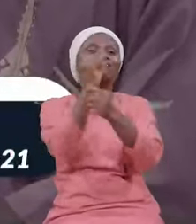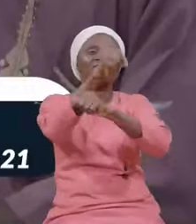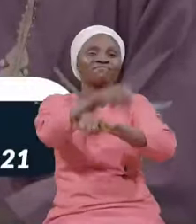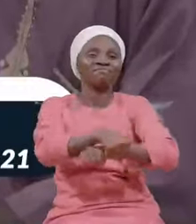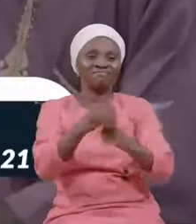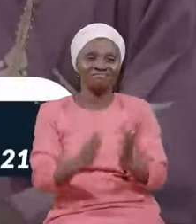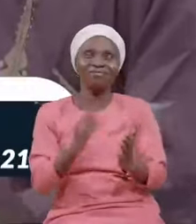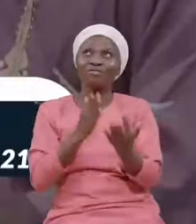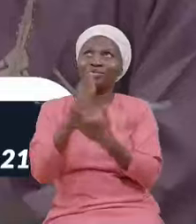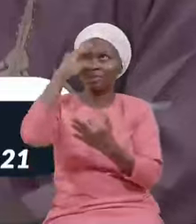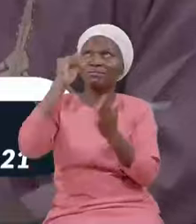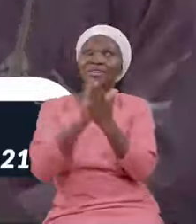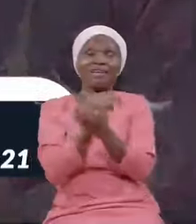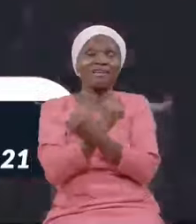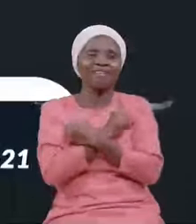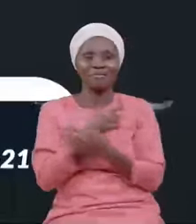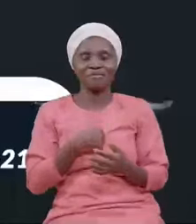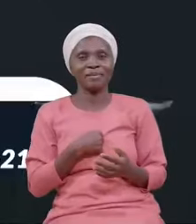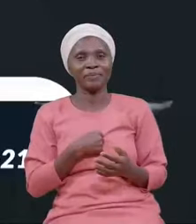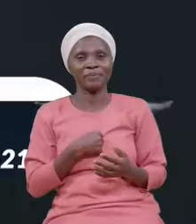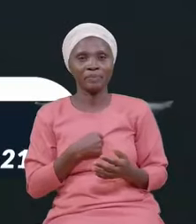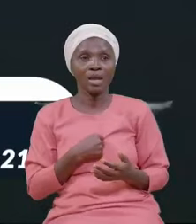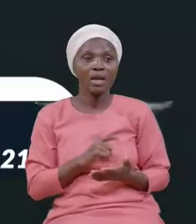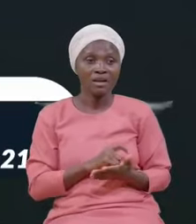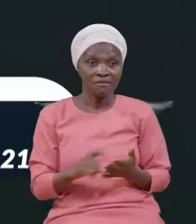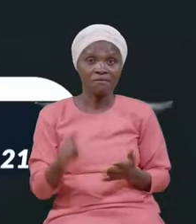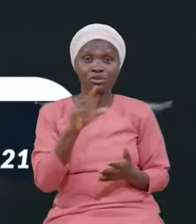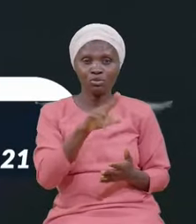Verset 38. Car j'ai l'assurance